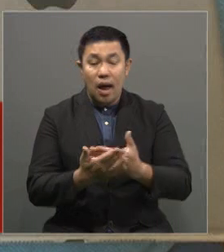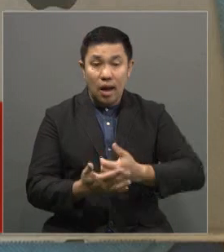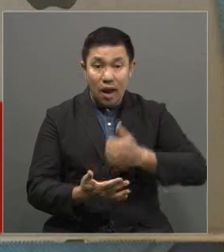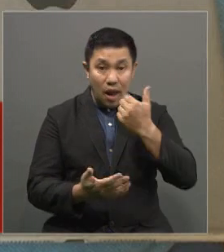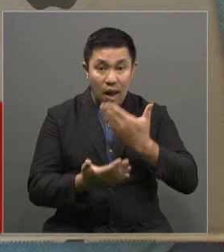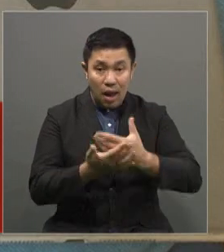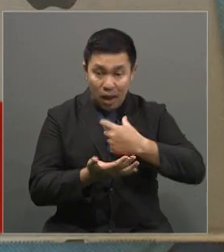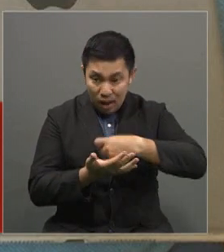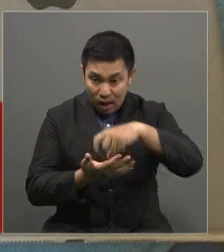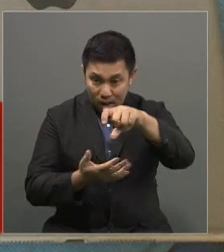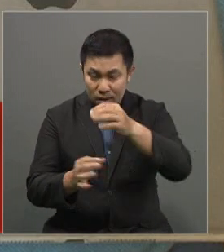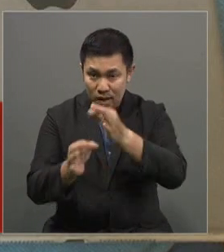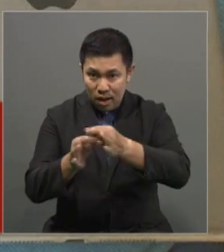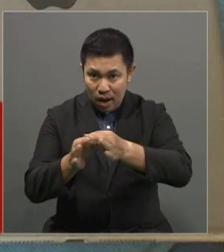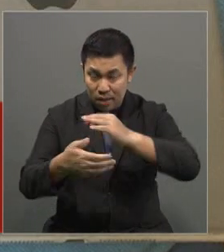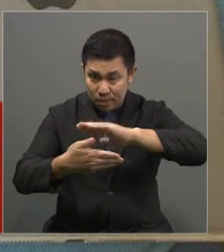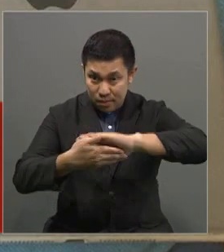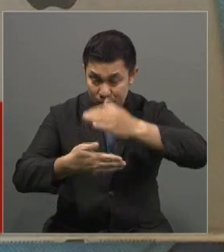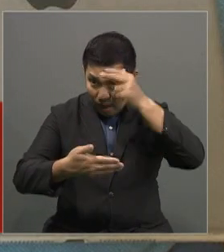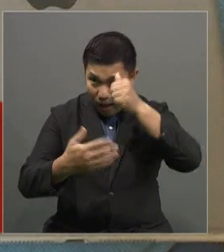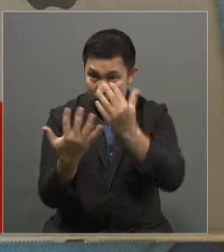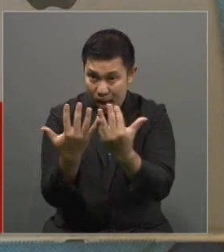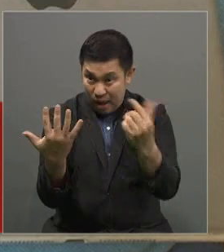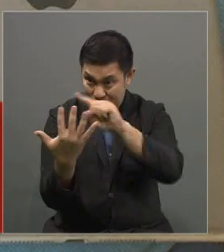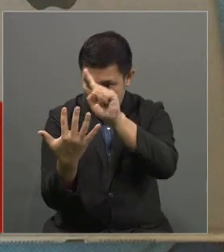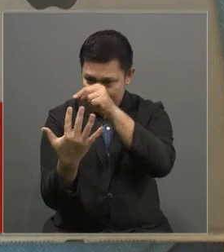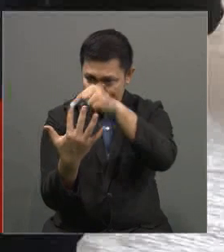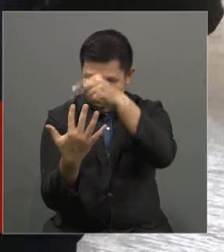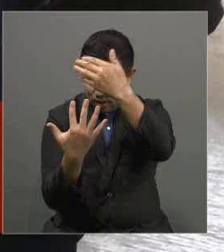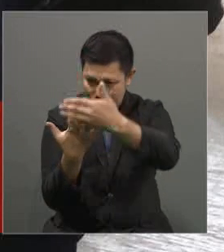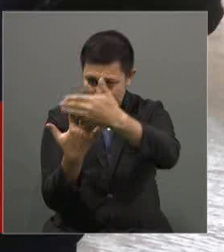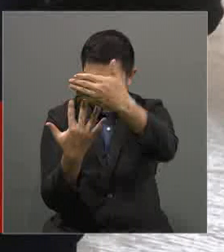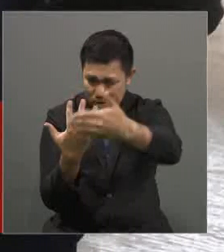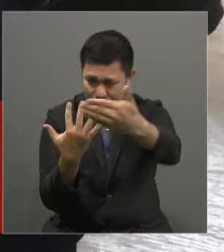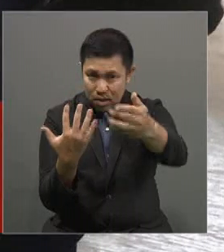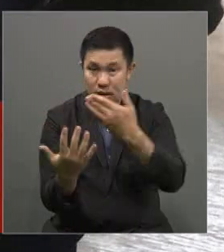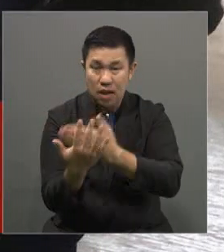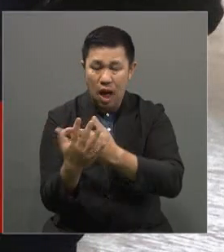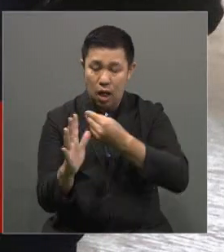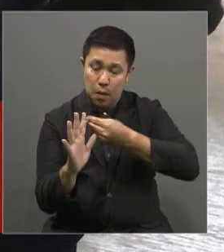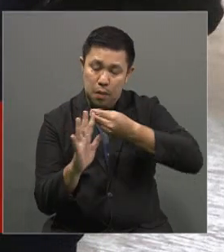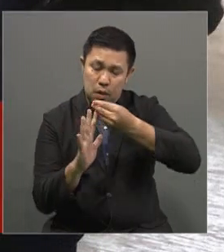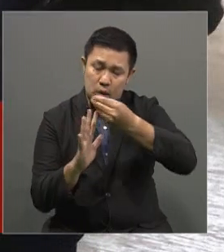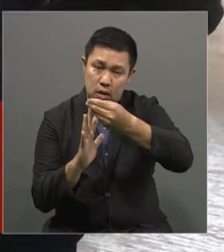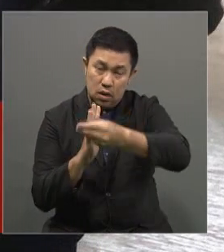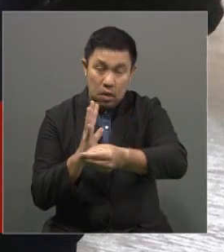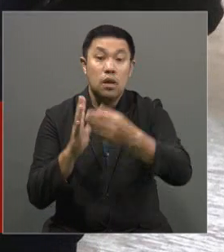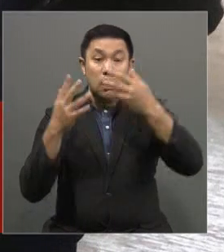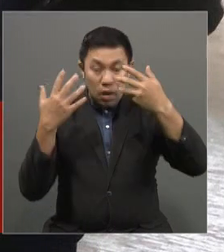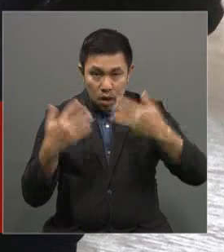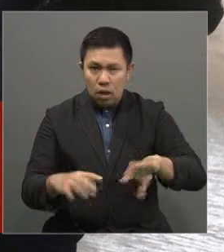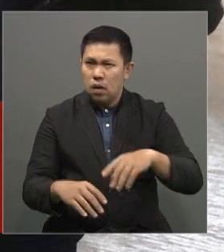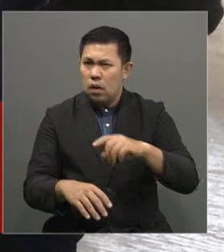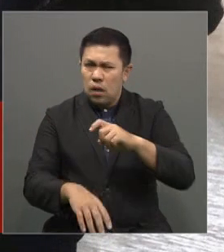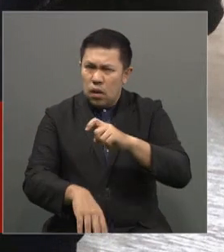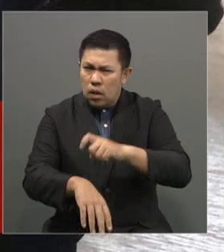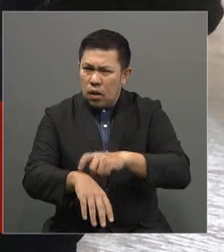ปุ๊บโอนไปที่บัญชีม้าแถวแรกจากแถวแรกก็โอนไปแถว 2แถว 3เป็นทอดๆต่อกันไปเรื่อยๆคุณผู้ชมเชื่อไมมว่าภายในระยะ